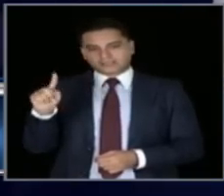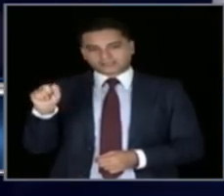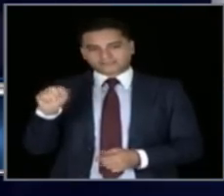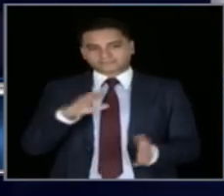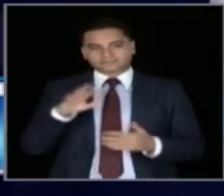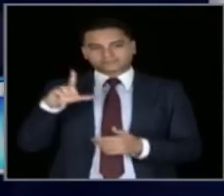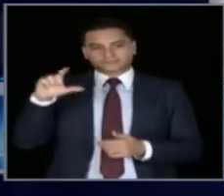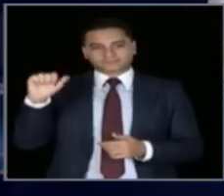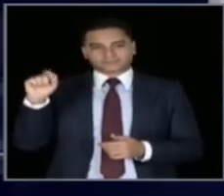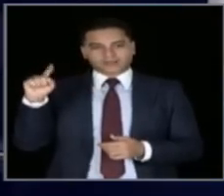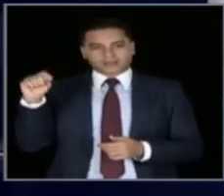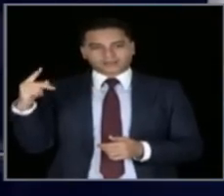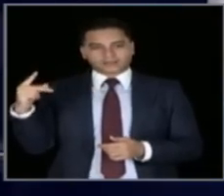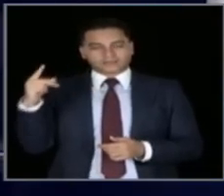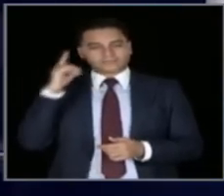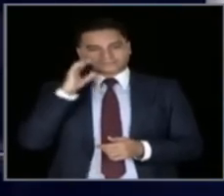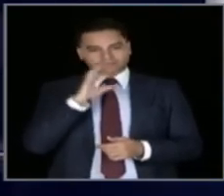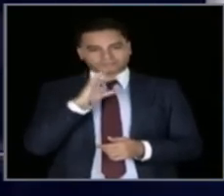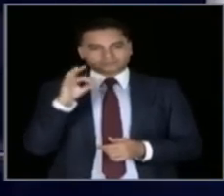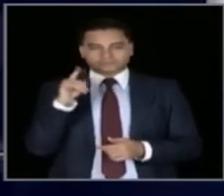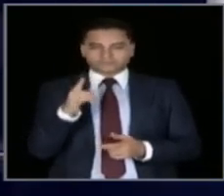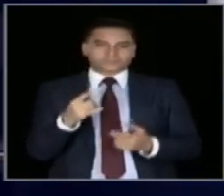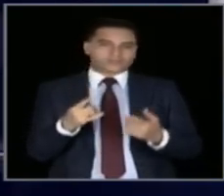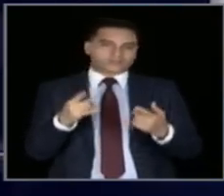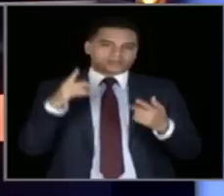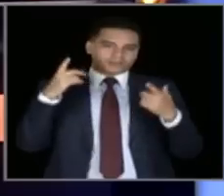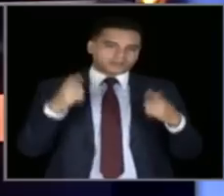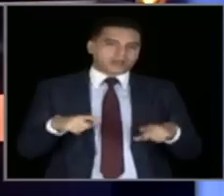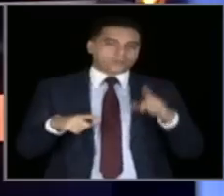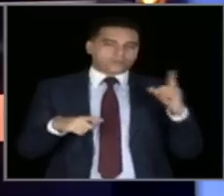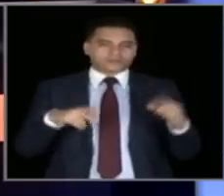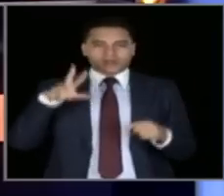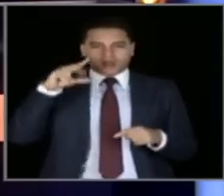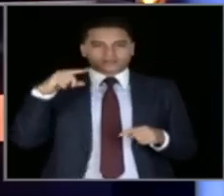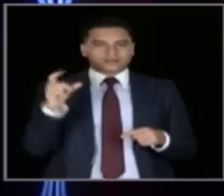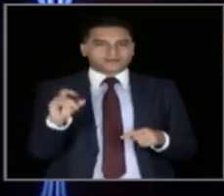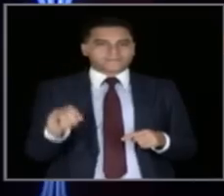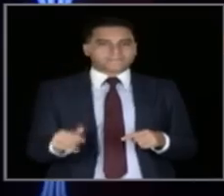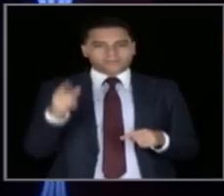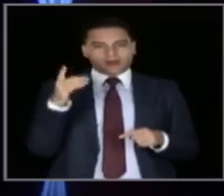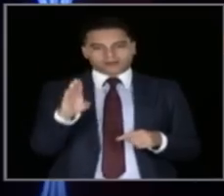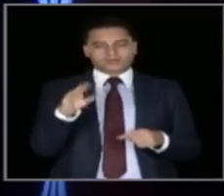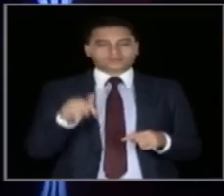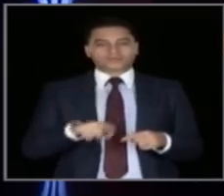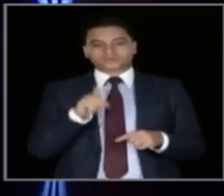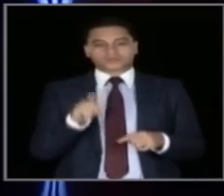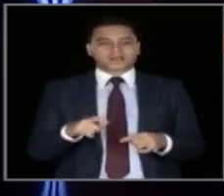حديقه شمال شرق جرينلاند الوطنيه. النتيجه اتغيرت،